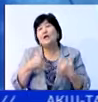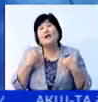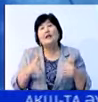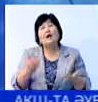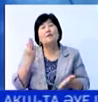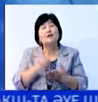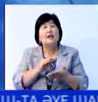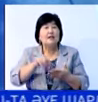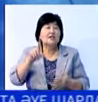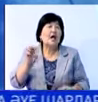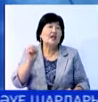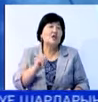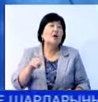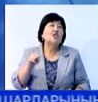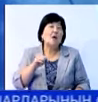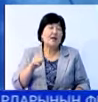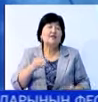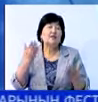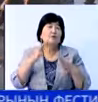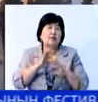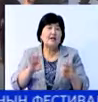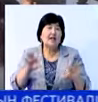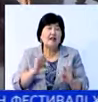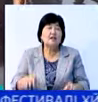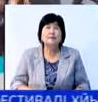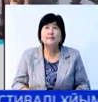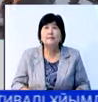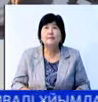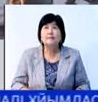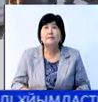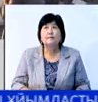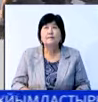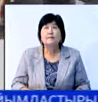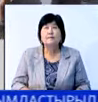болып келген тілшіміз Еламан Жаматовтың бейне материалы.